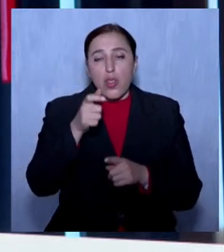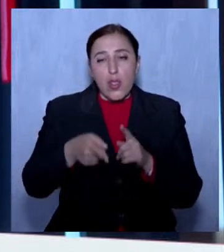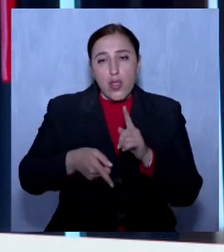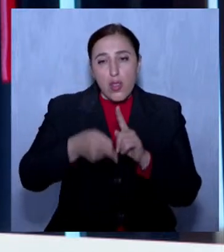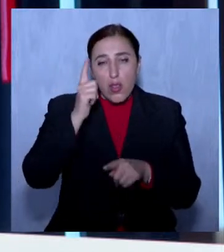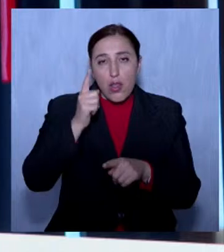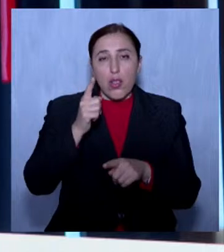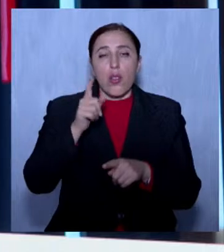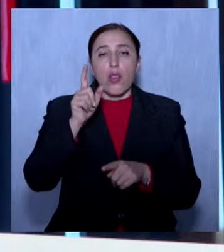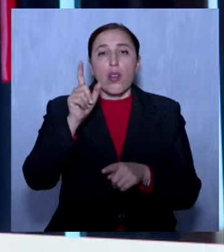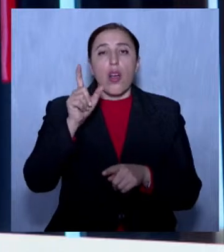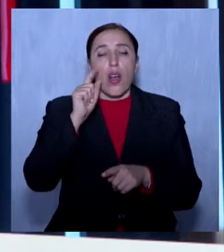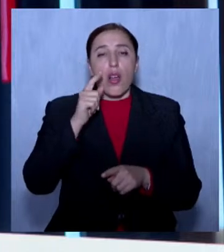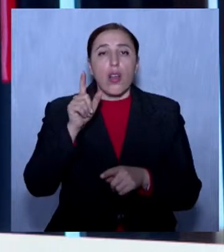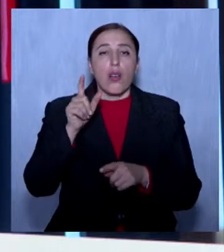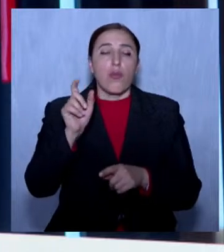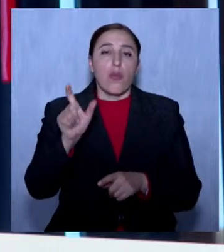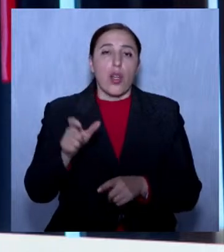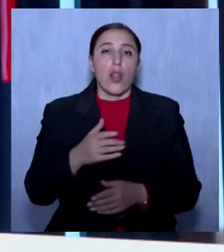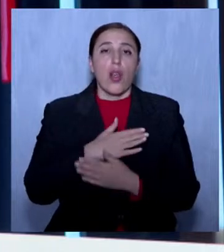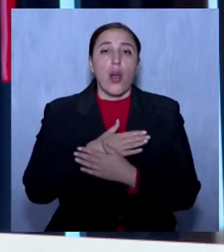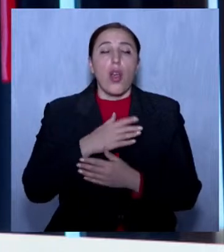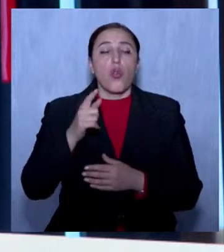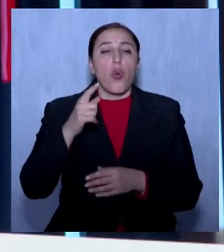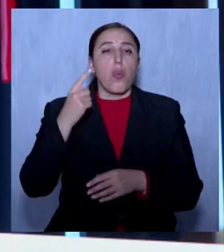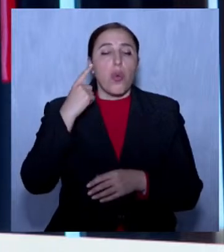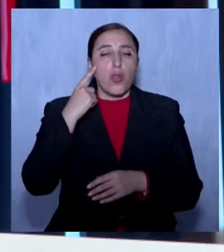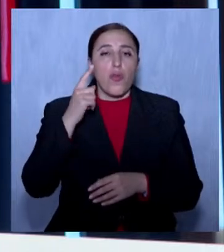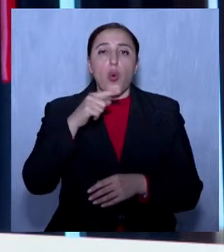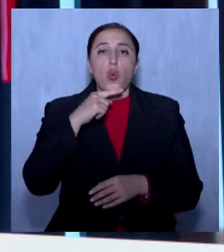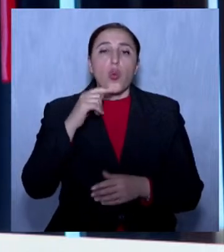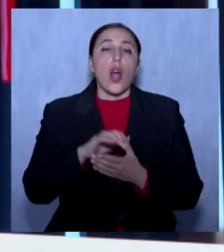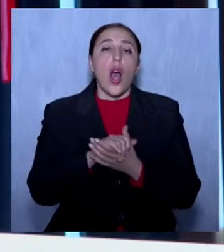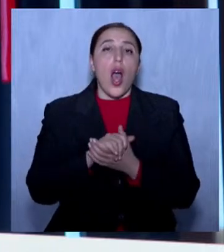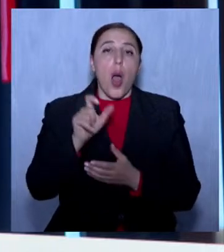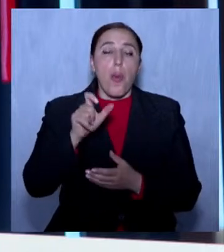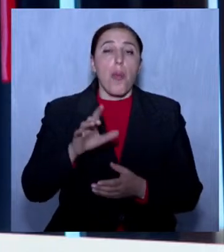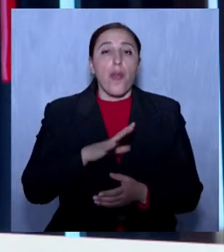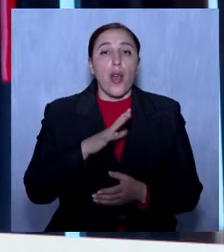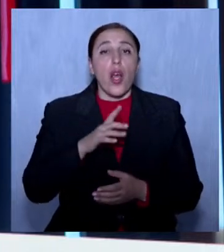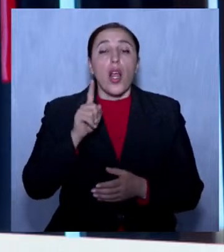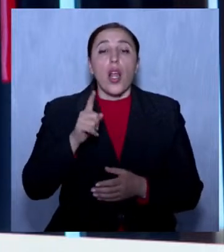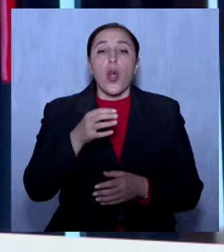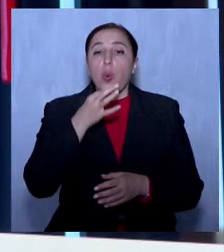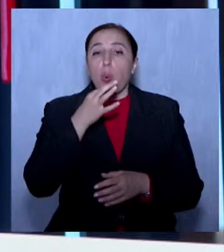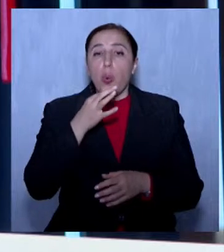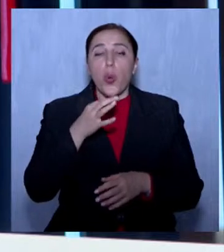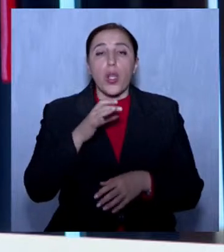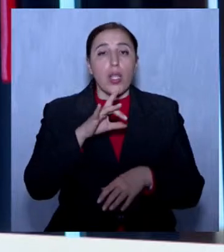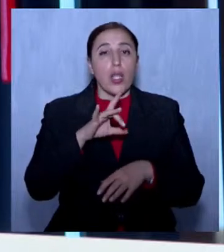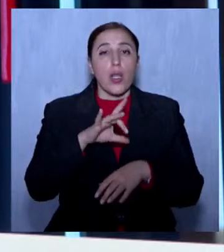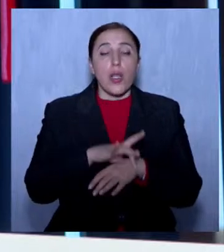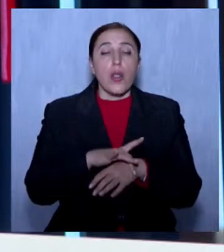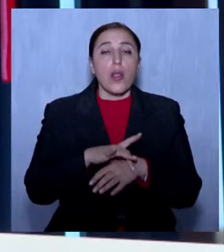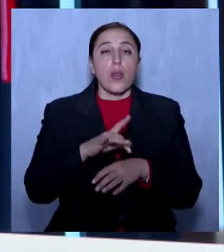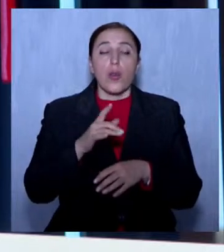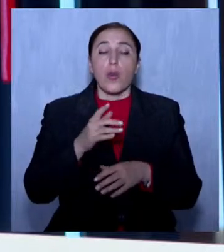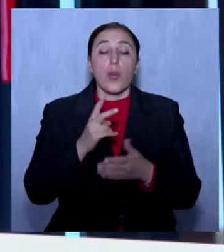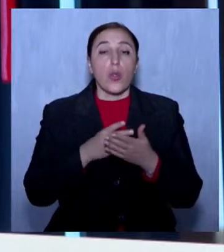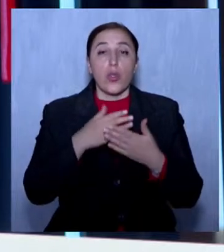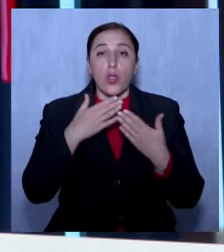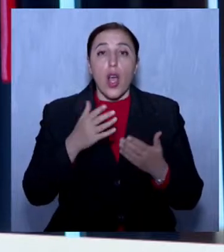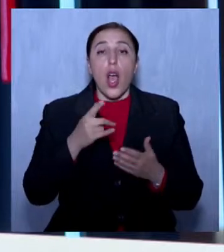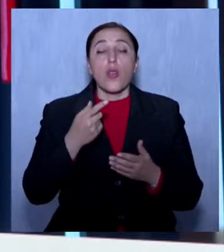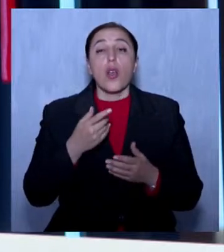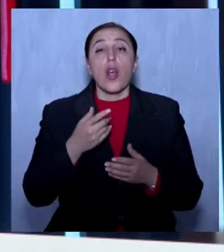դարձավ, որ տրակտորում նաև ռուս խաղաղապահ է եղել։ Պաշտոնապես դեռևս չհաստատված տեղեկություններ կան, որ ավելի